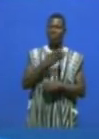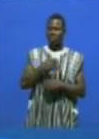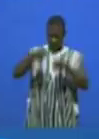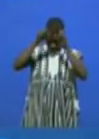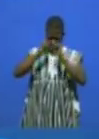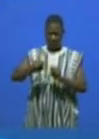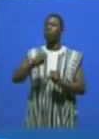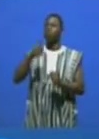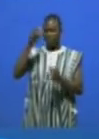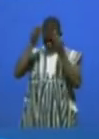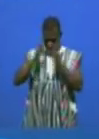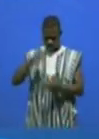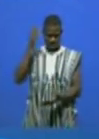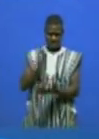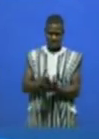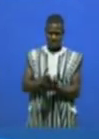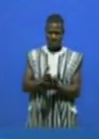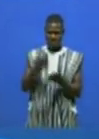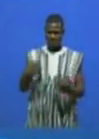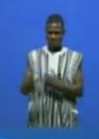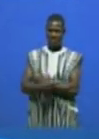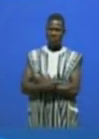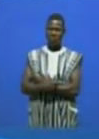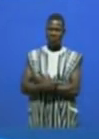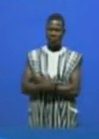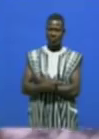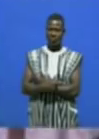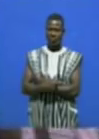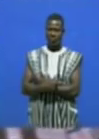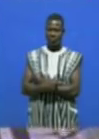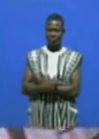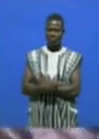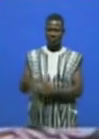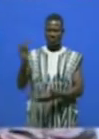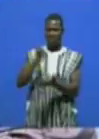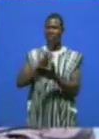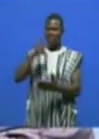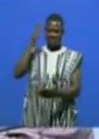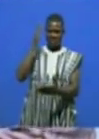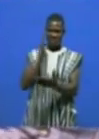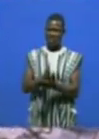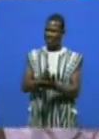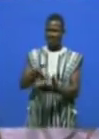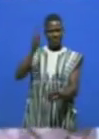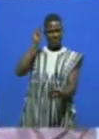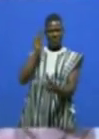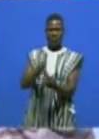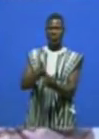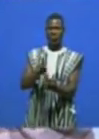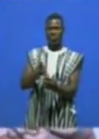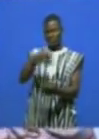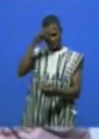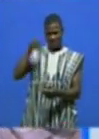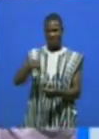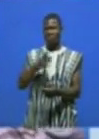l'audience alors aujourd'hui c'est une situation de plein droit parce que le départ la défense